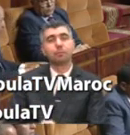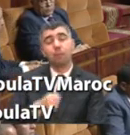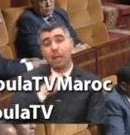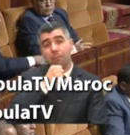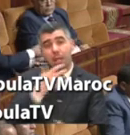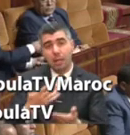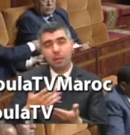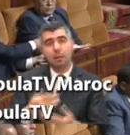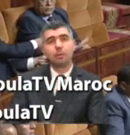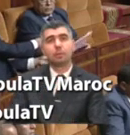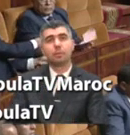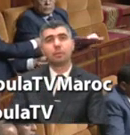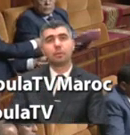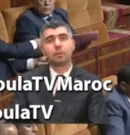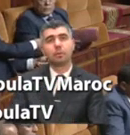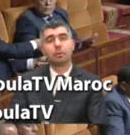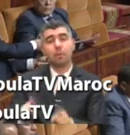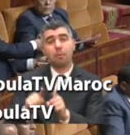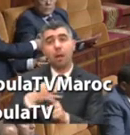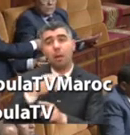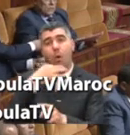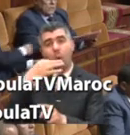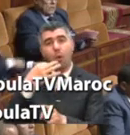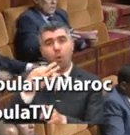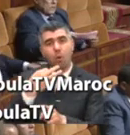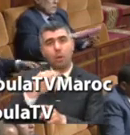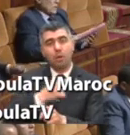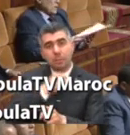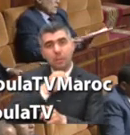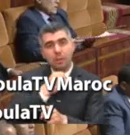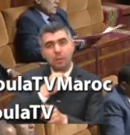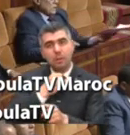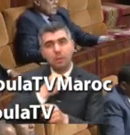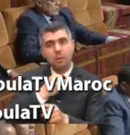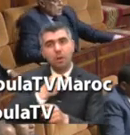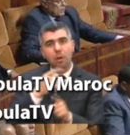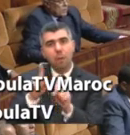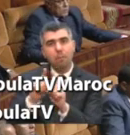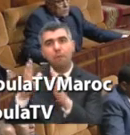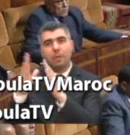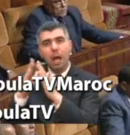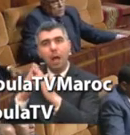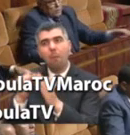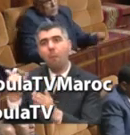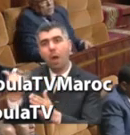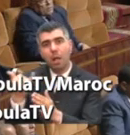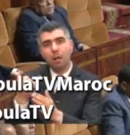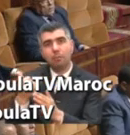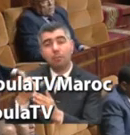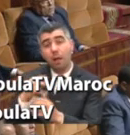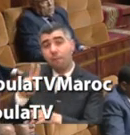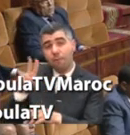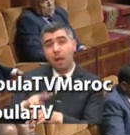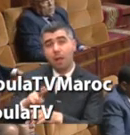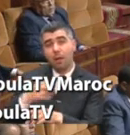السيدة الوزيرة، راه كنقولوا المسنون هما كنز في كل دار، ولكن الحقيقه ان